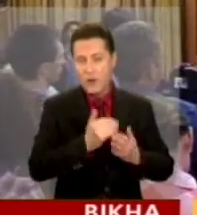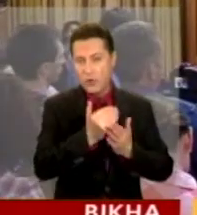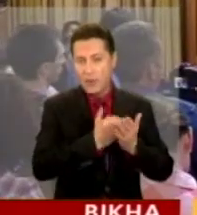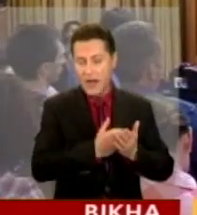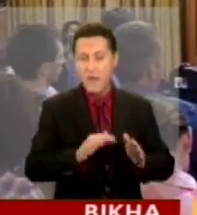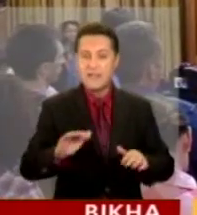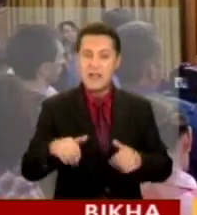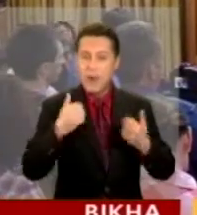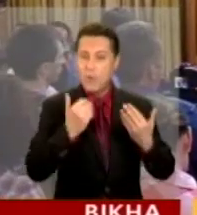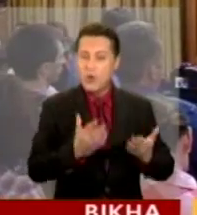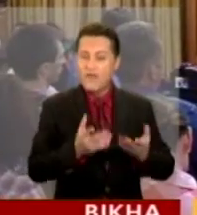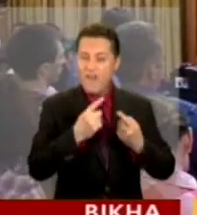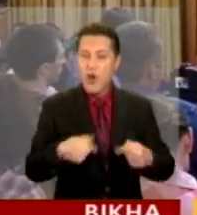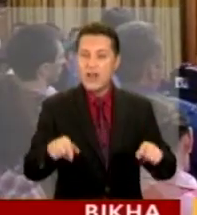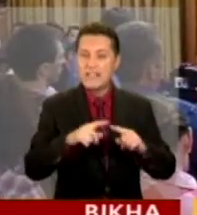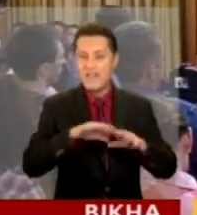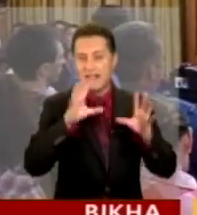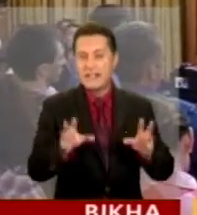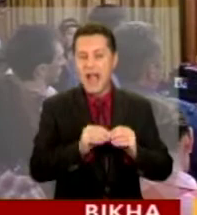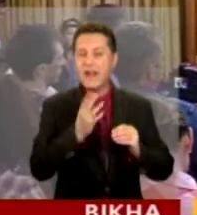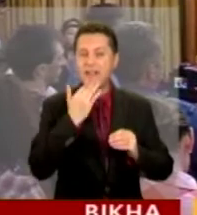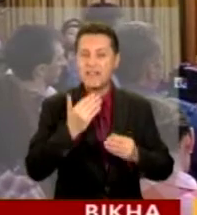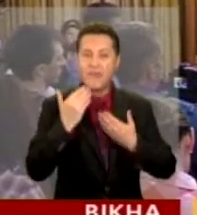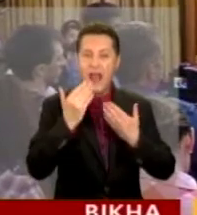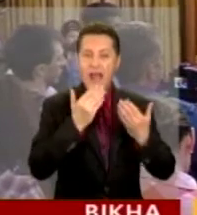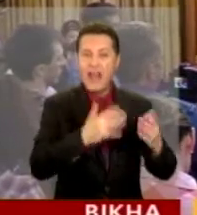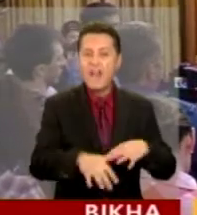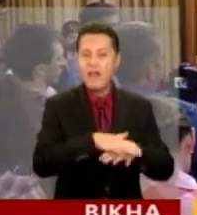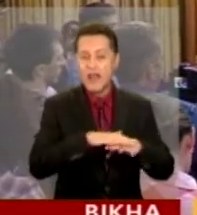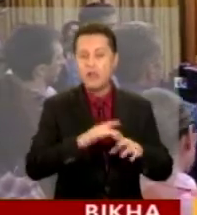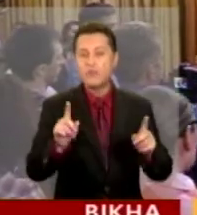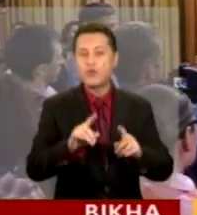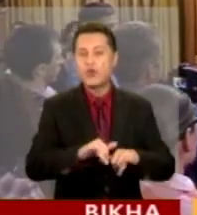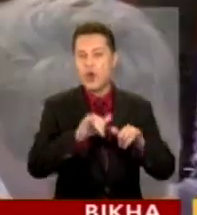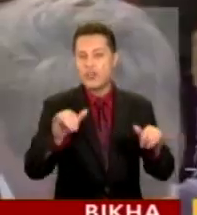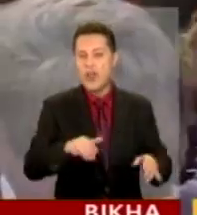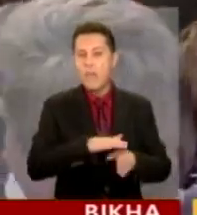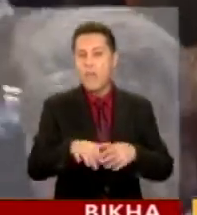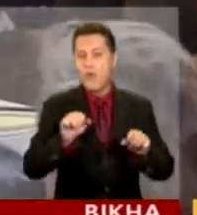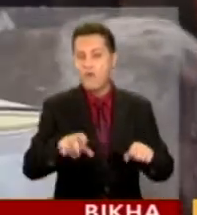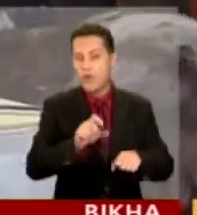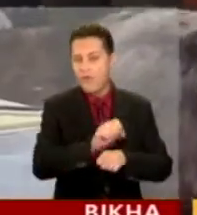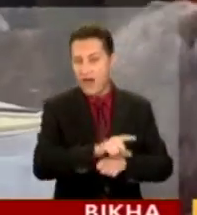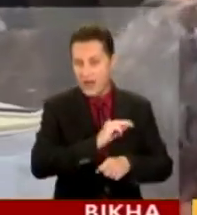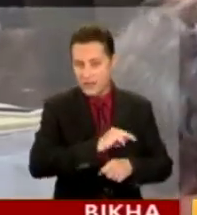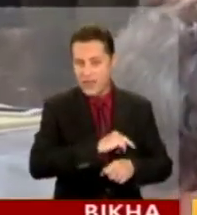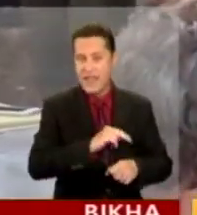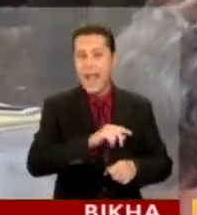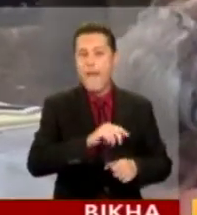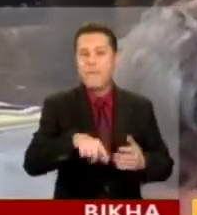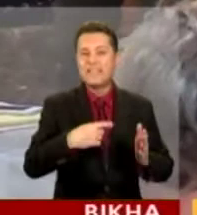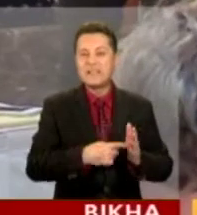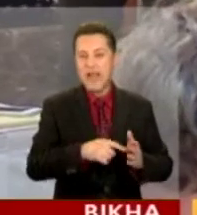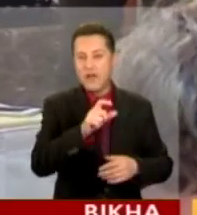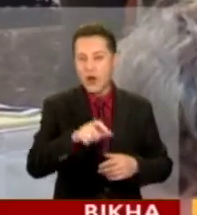Тарута запропонував організувати загальнонаціональний референдум щодо розширення повноважень місцевих громад і прошу послухати його пряму